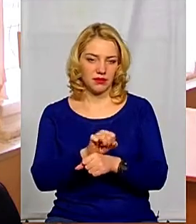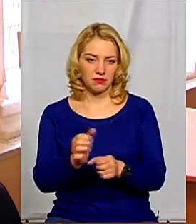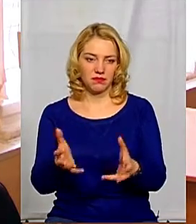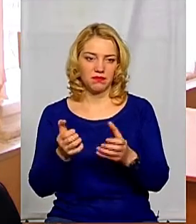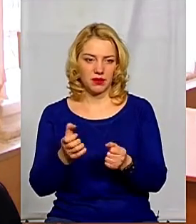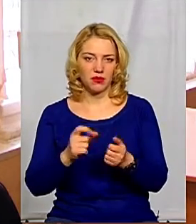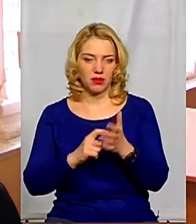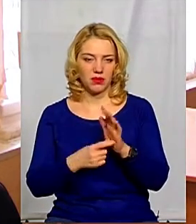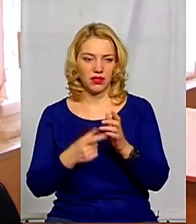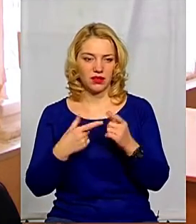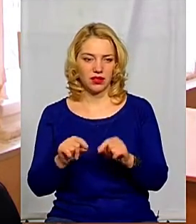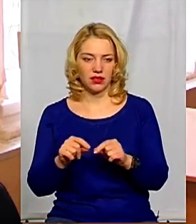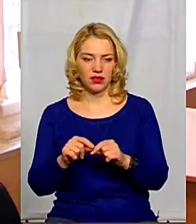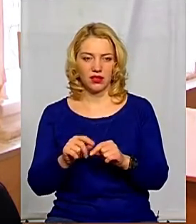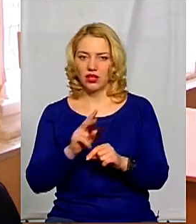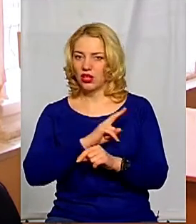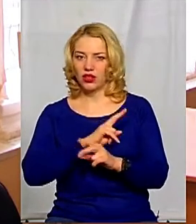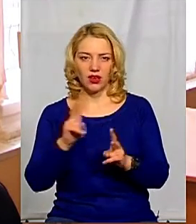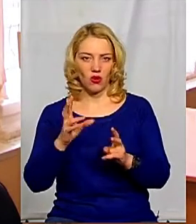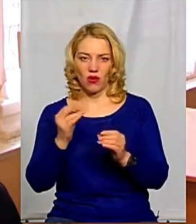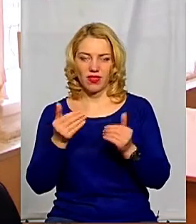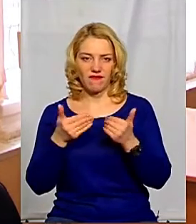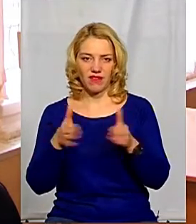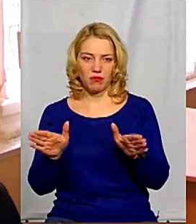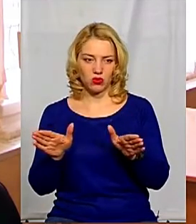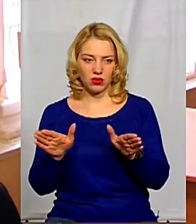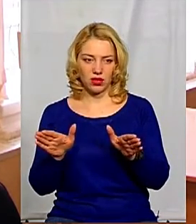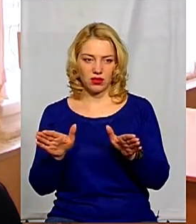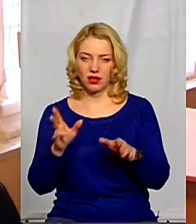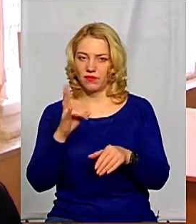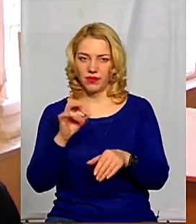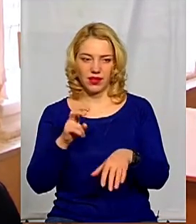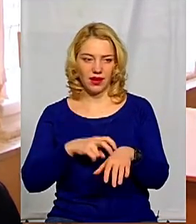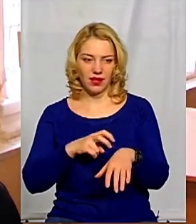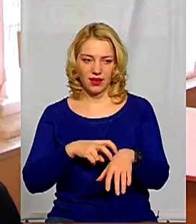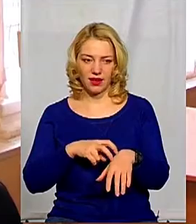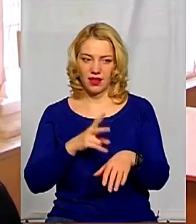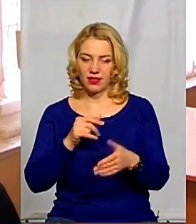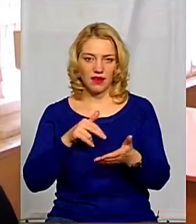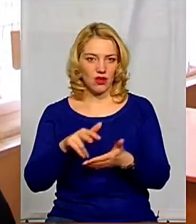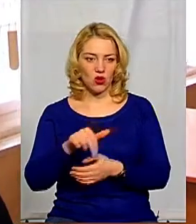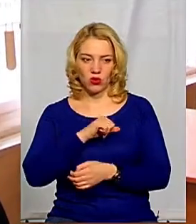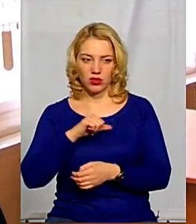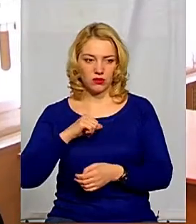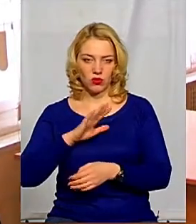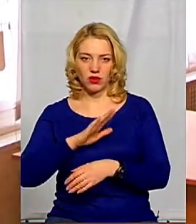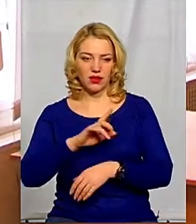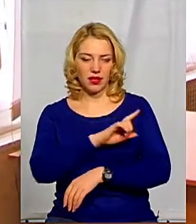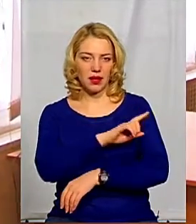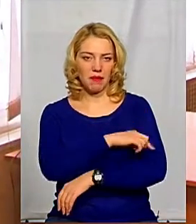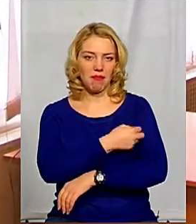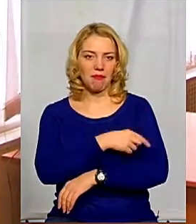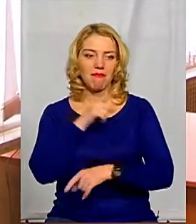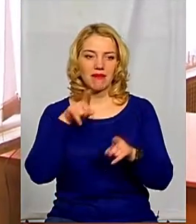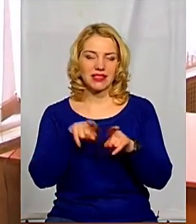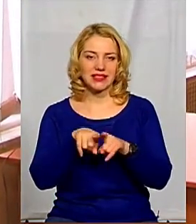кабінеті, де він отримує, нікого не випускати звідти, ні лікаря не виходити самому, ні медсестру не випускати.